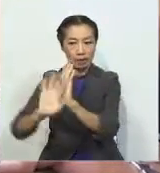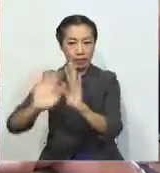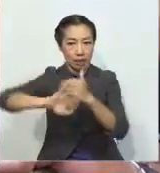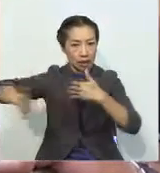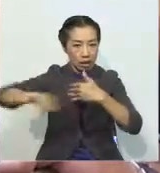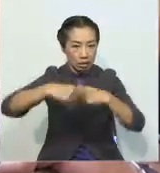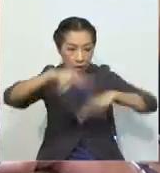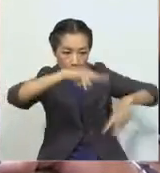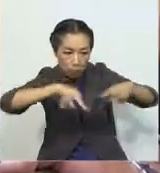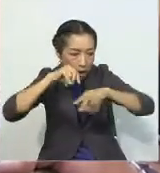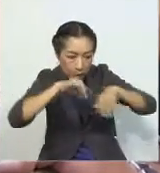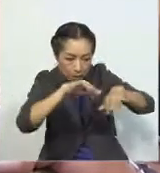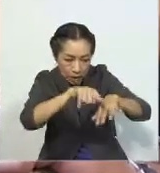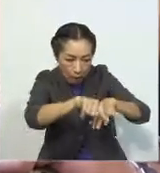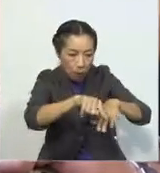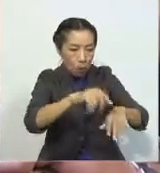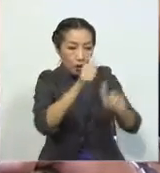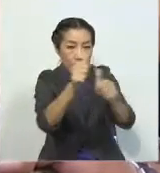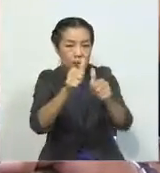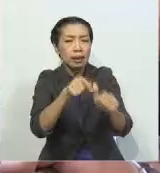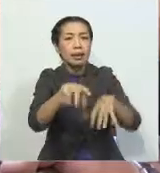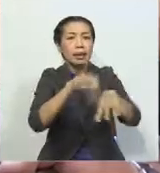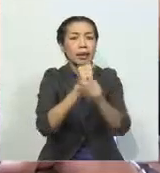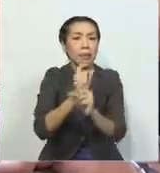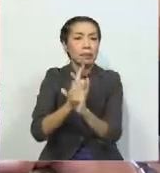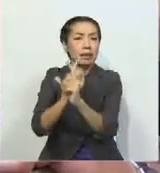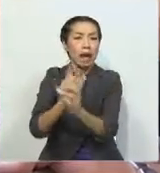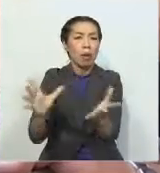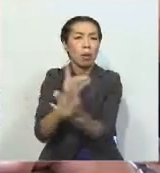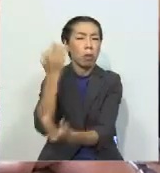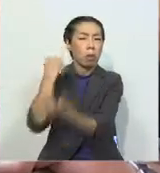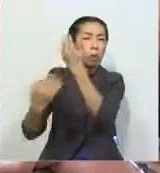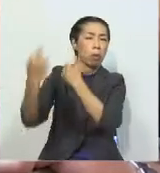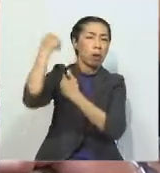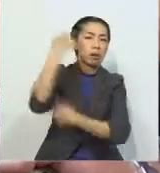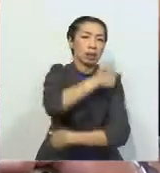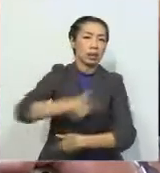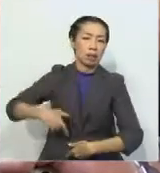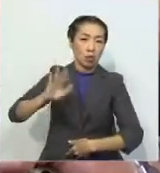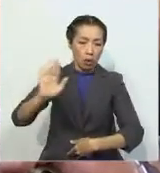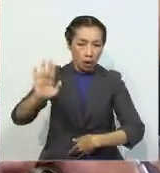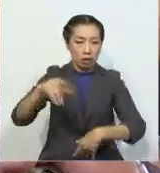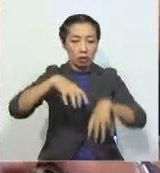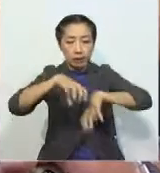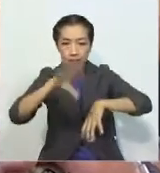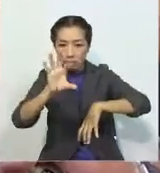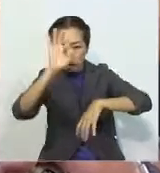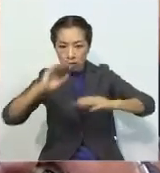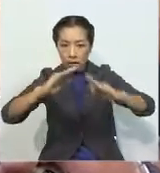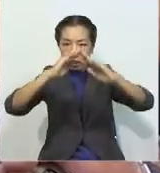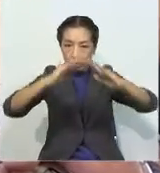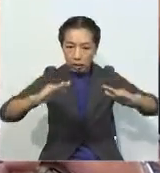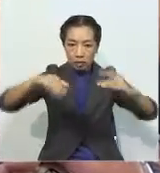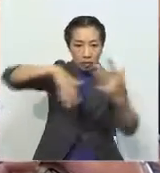านครเนี่ยสำรวจเรียบร้อยแล้วตามโบราณราชประเพณีและความสำคัญพร้อมทั้งจัดเตรียมสถานที่ปรับ